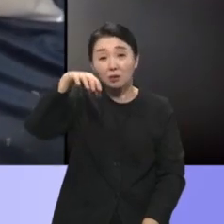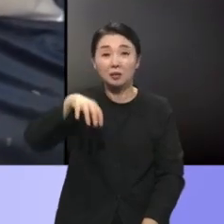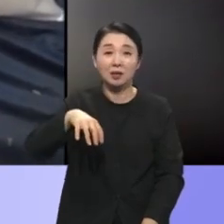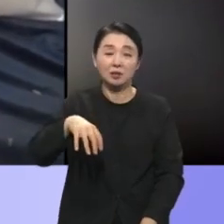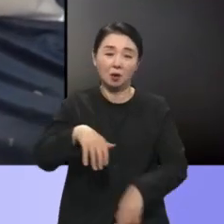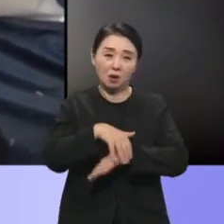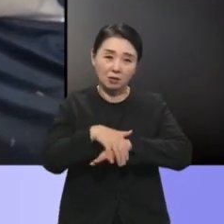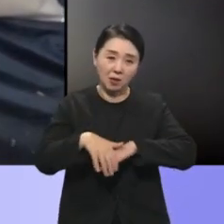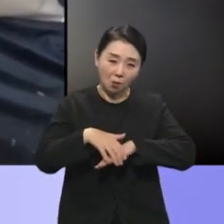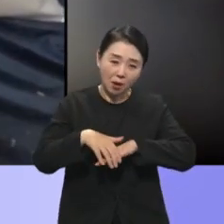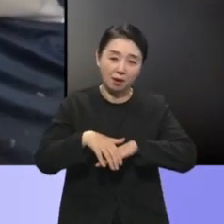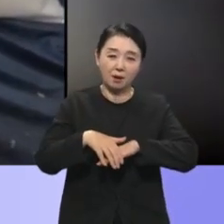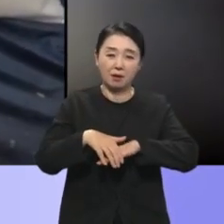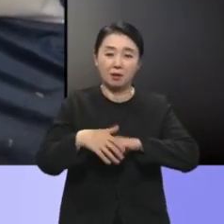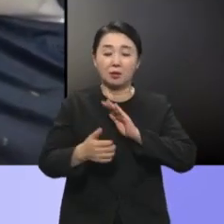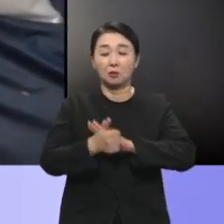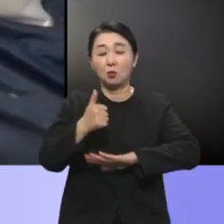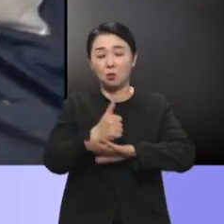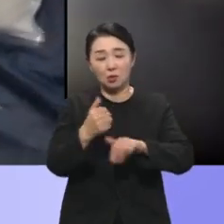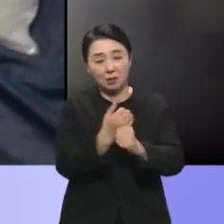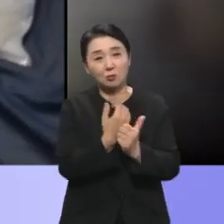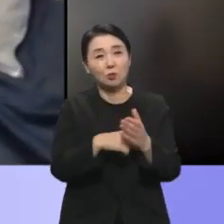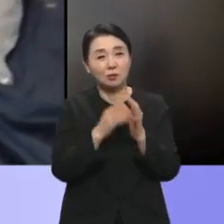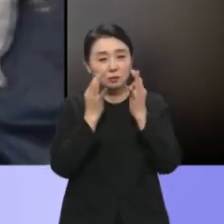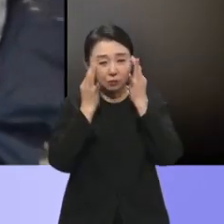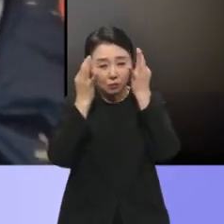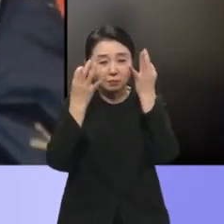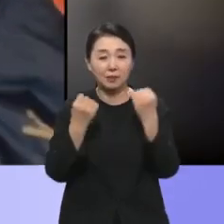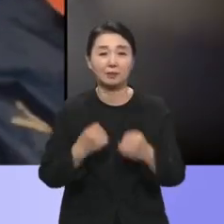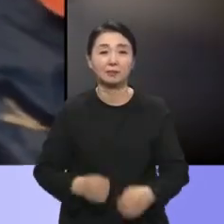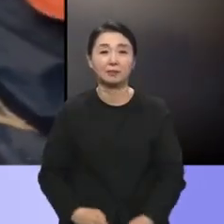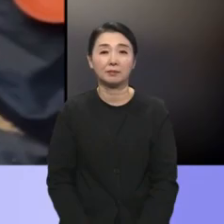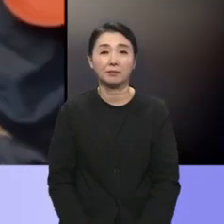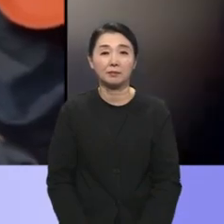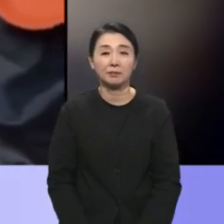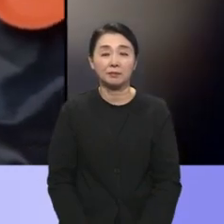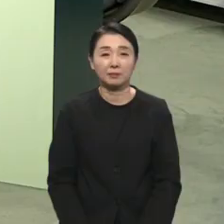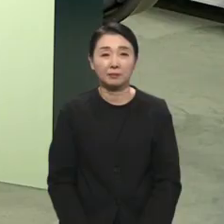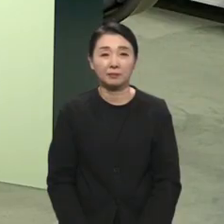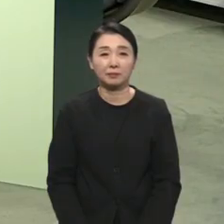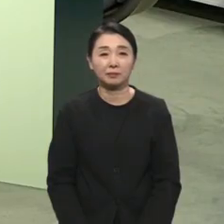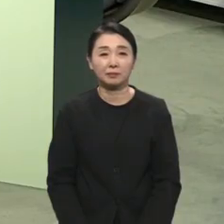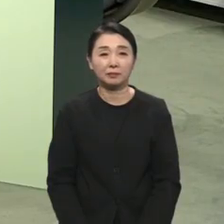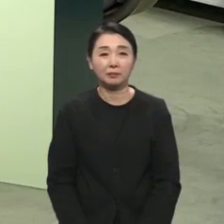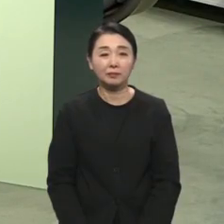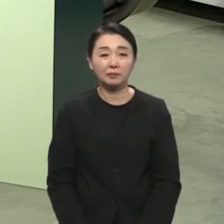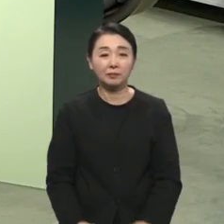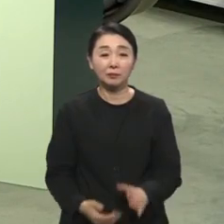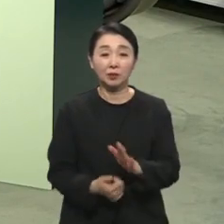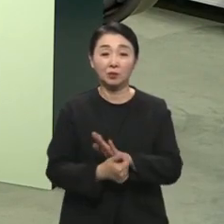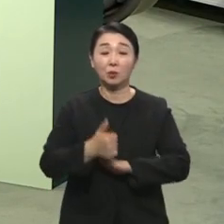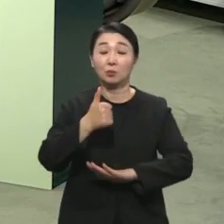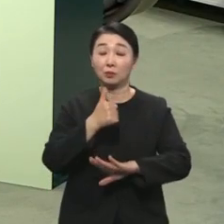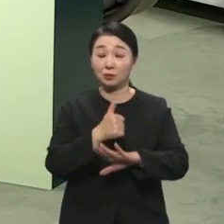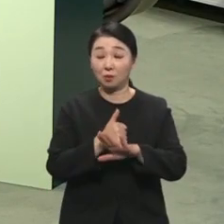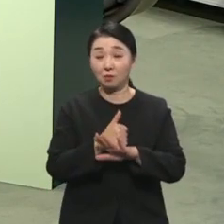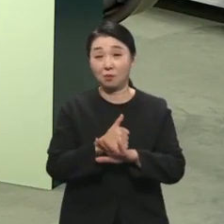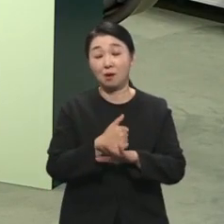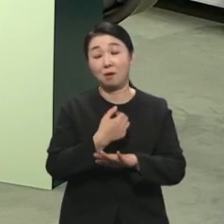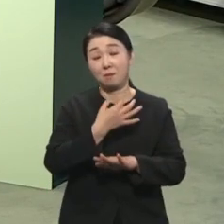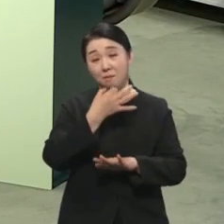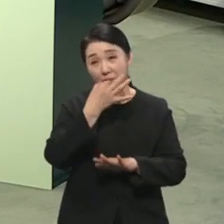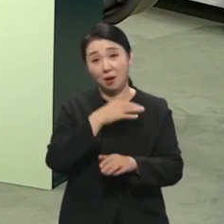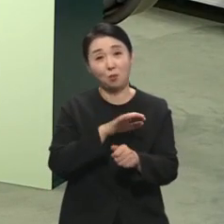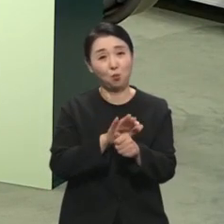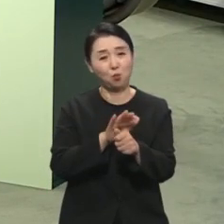작전과 성공을 하는데 많은 노력을 한 것이 아닌가 이런 평가를 해 봅니다 성과를 냈다 뭐 충분히 저희가 또 이렇게 격려를 할 만한